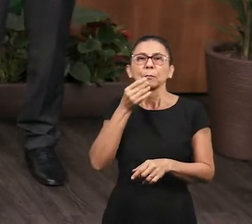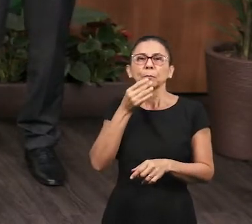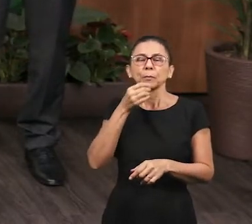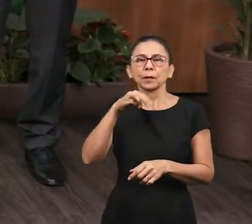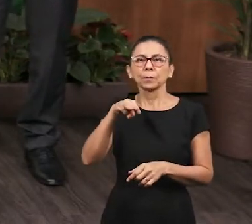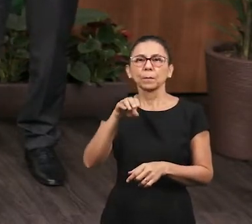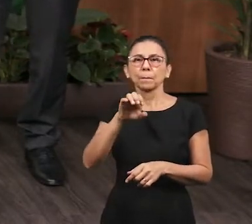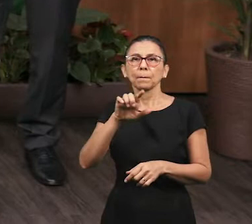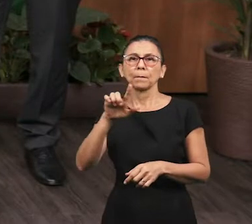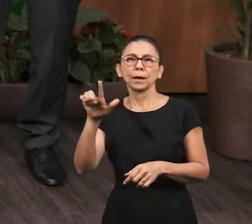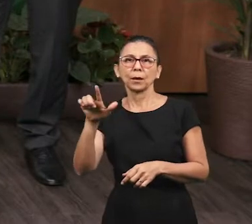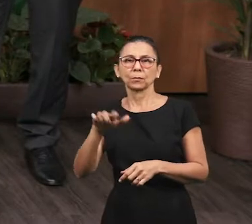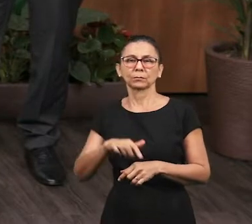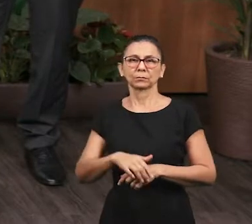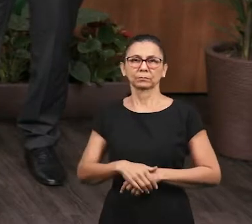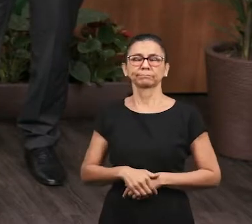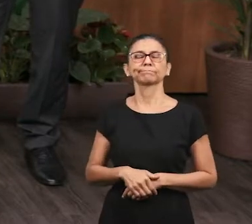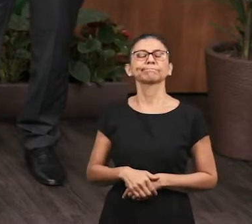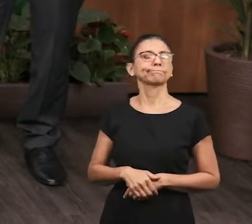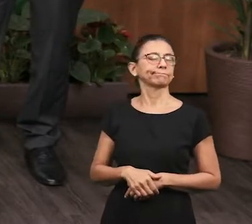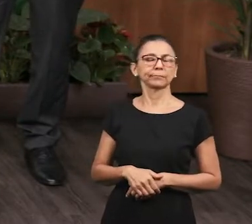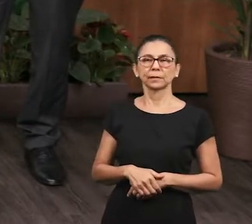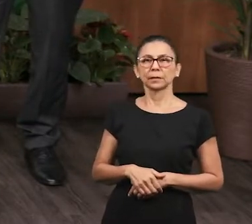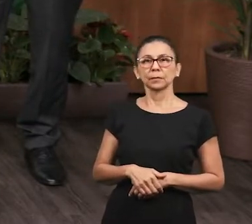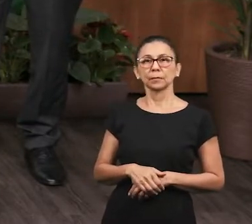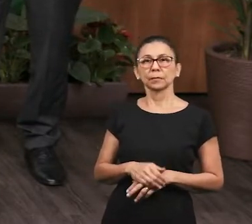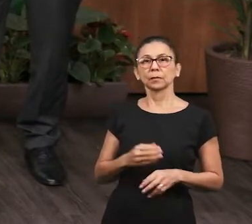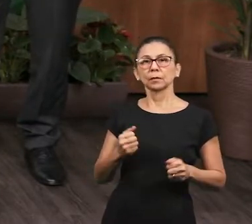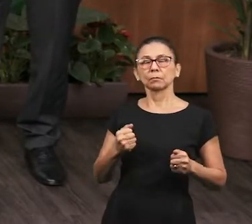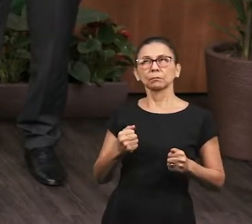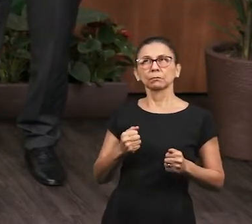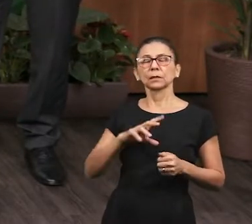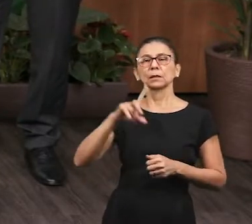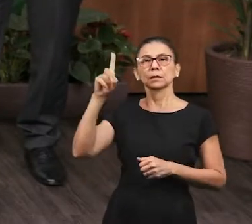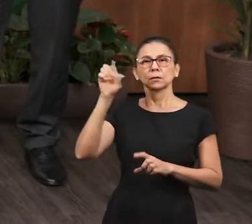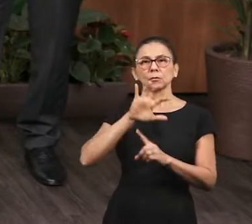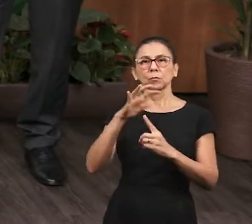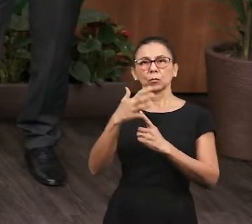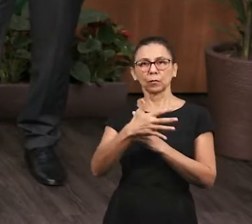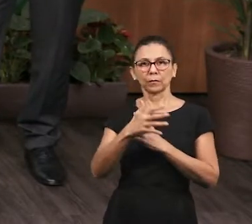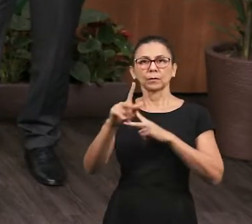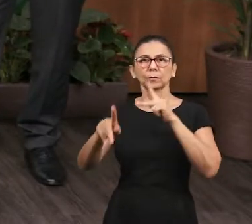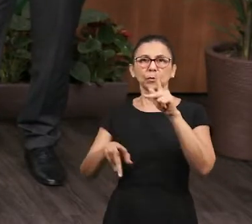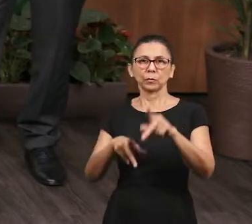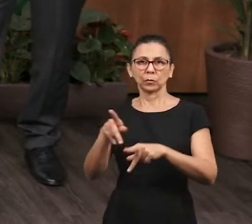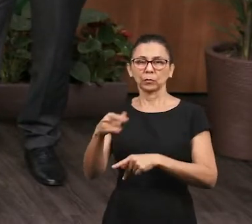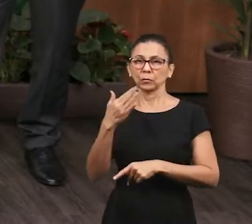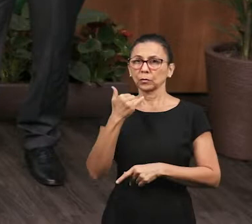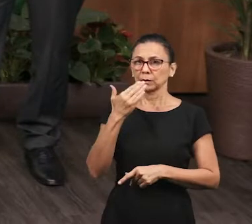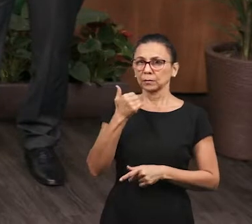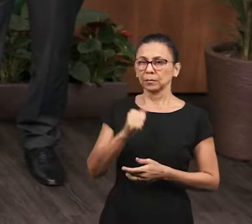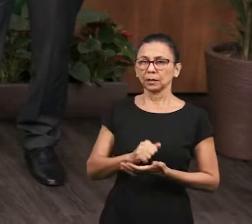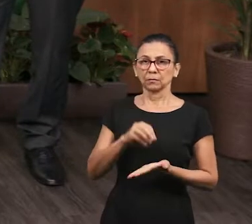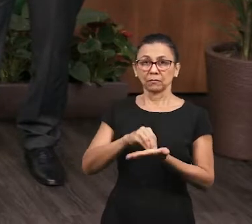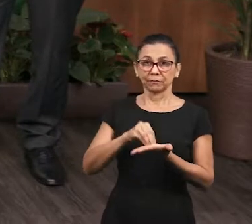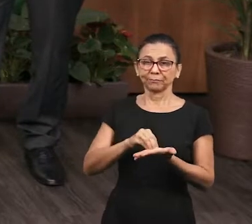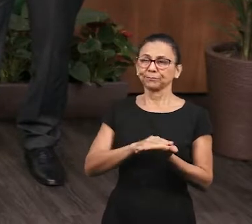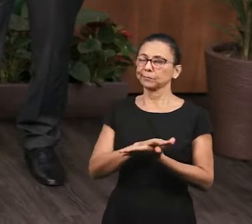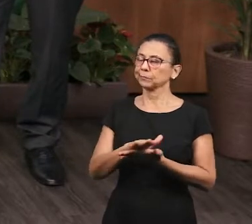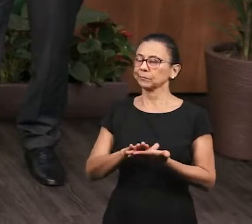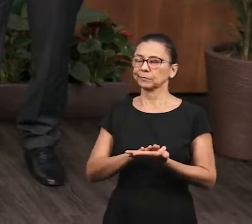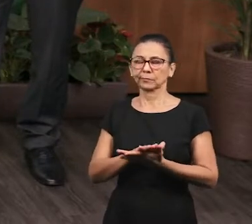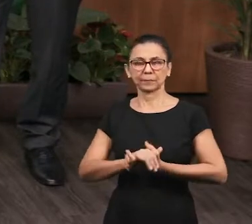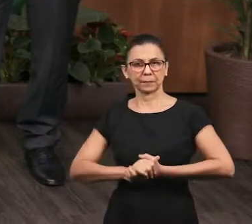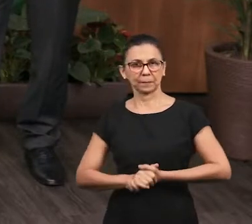свою заботу о питании человека, своего народа, и они ни в чем не нуждались.